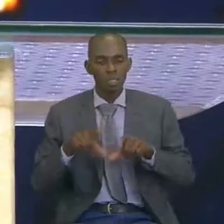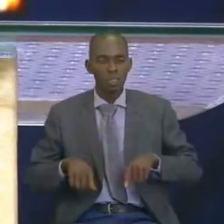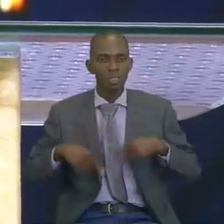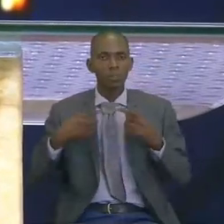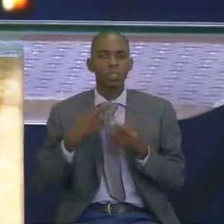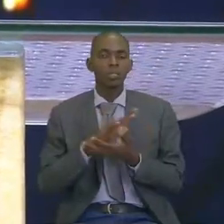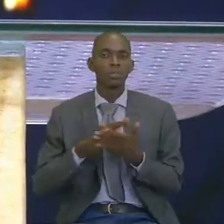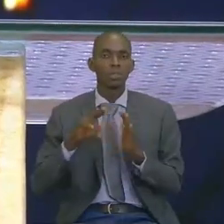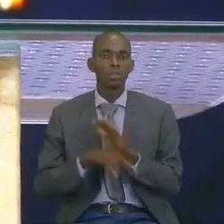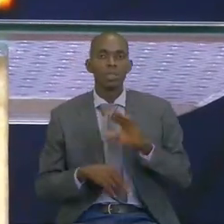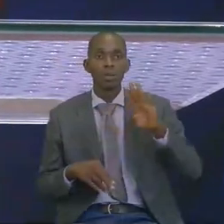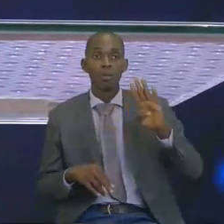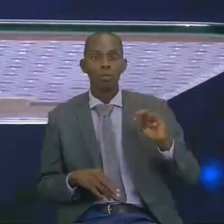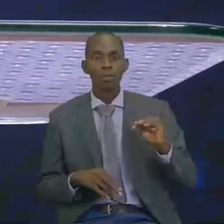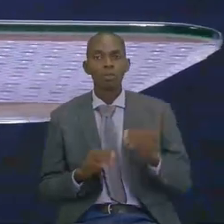habitera. Le verset